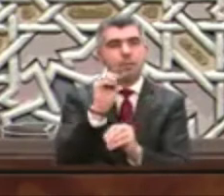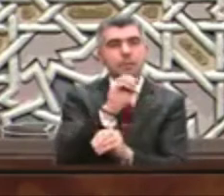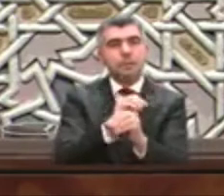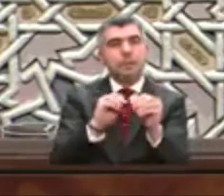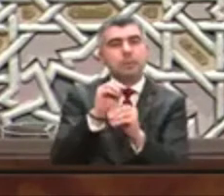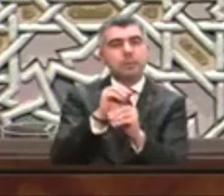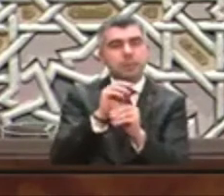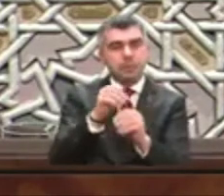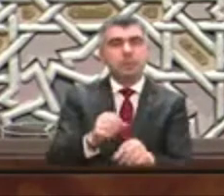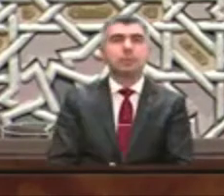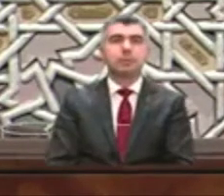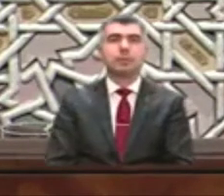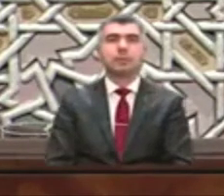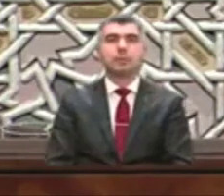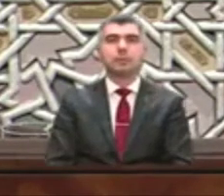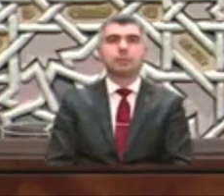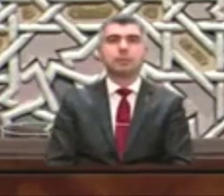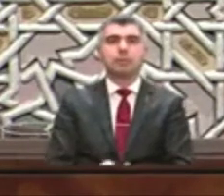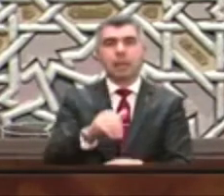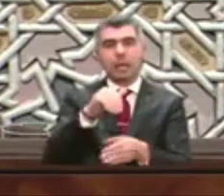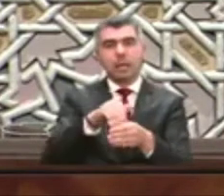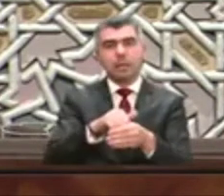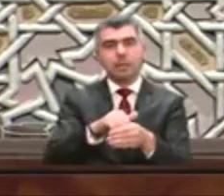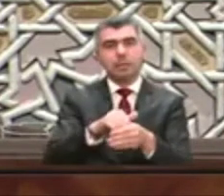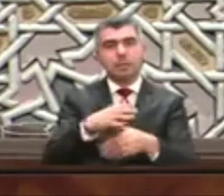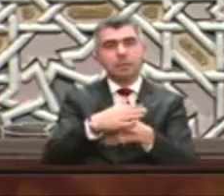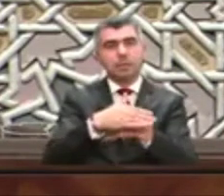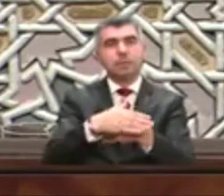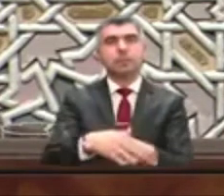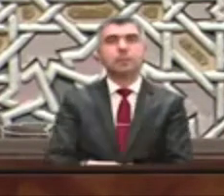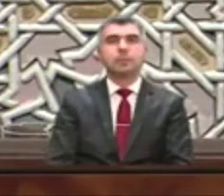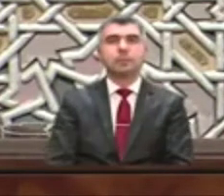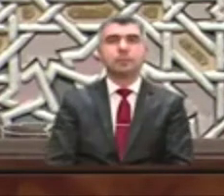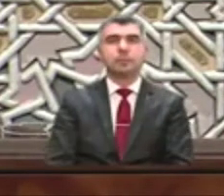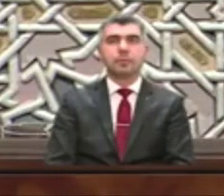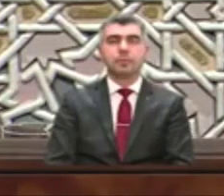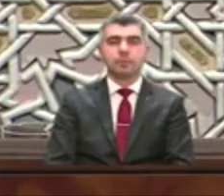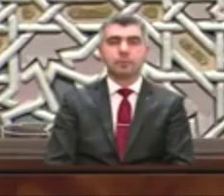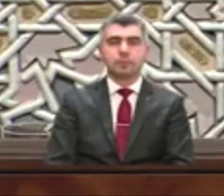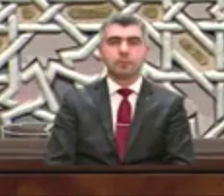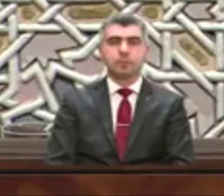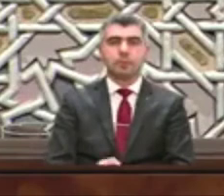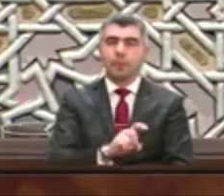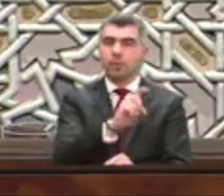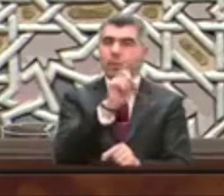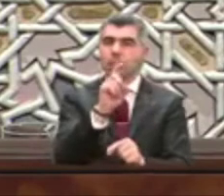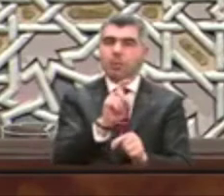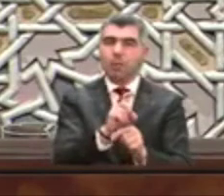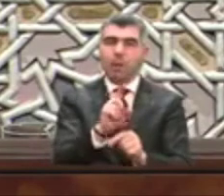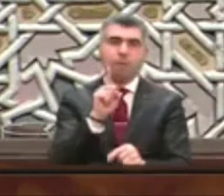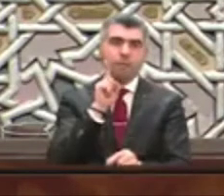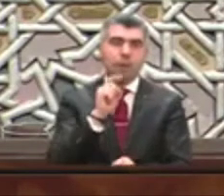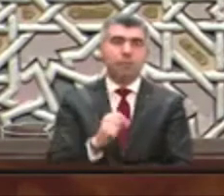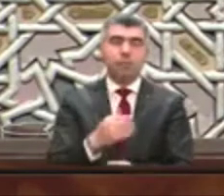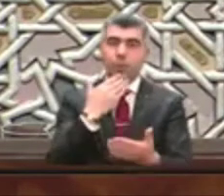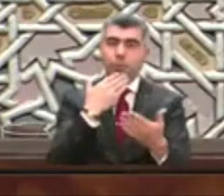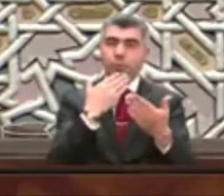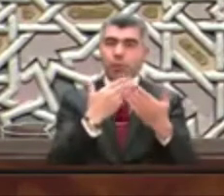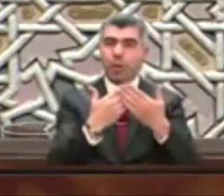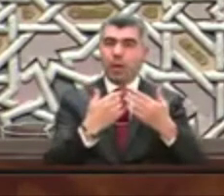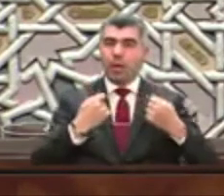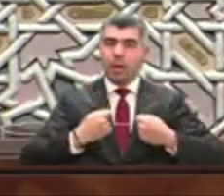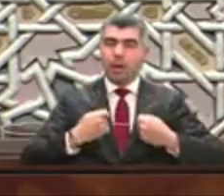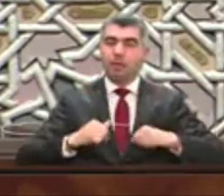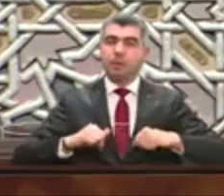للسيدات والسادة النواب المحترمين من فريق التجمع الوطني للأحرار. لك الكلمة السيد نائب المحترم. شكرا سيد الرئيس.